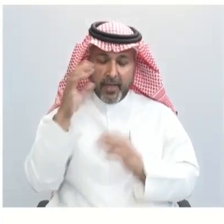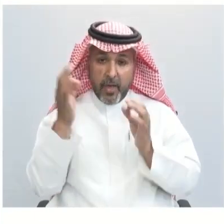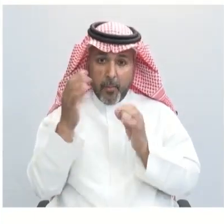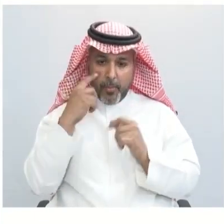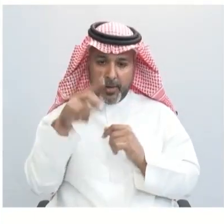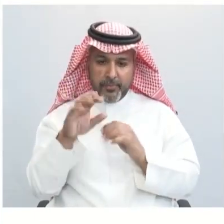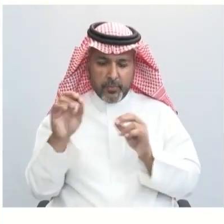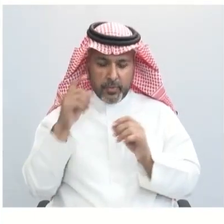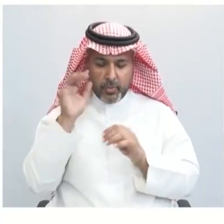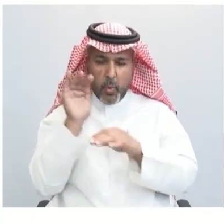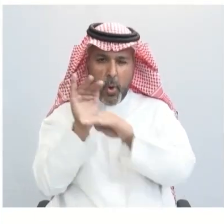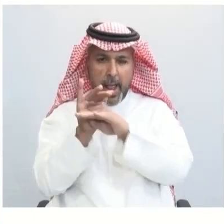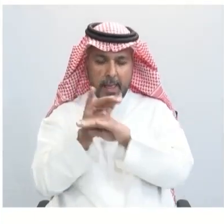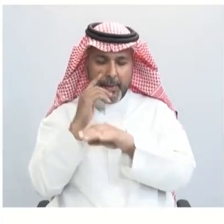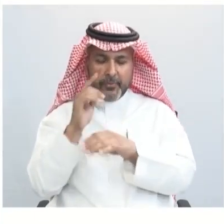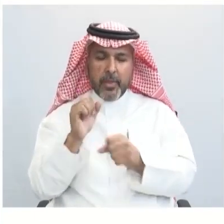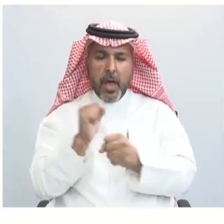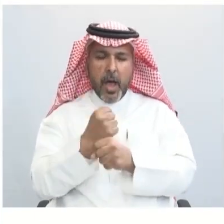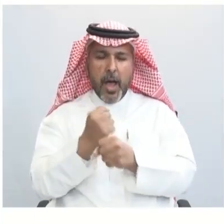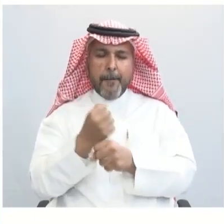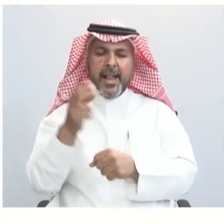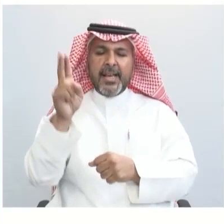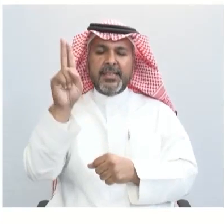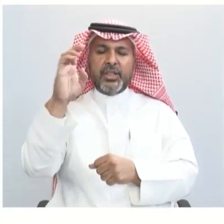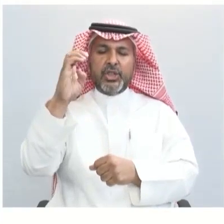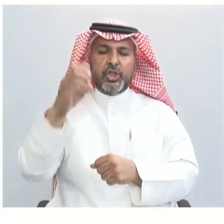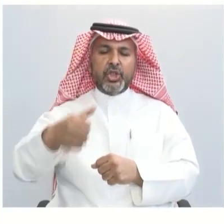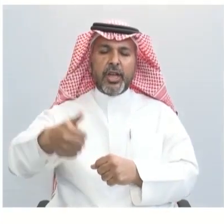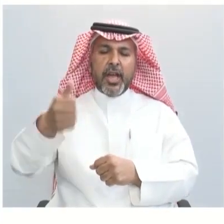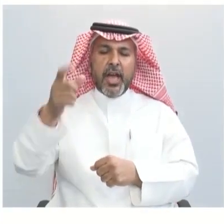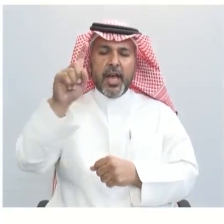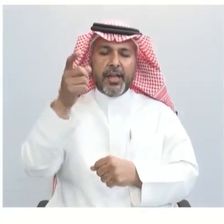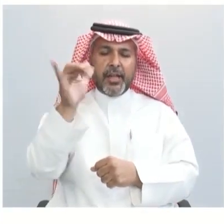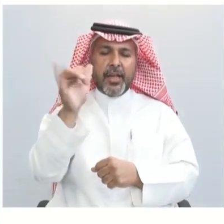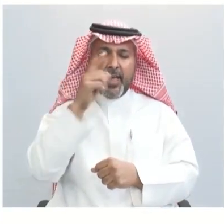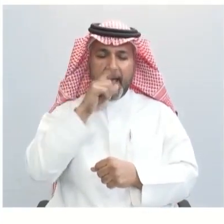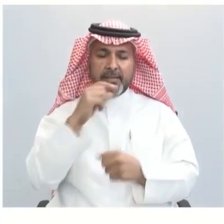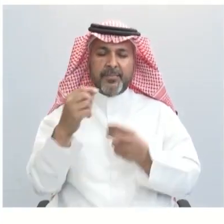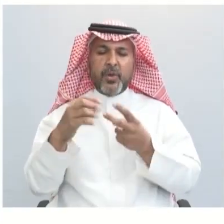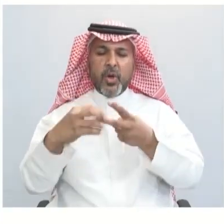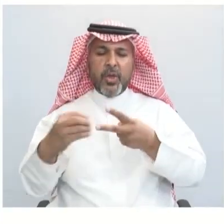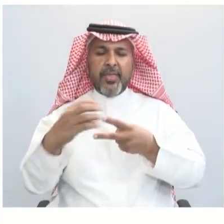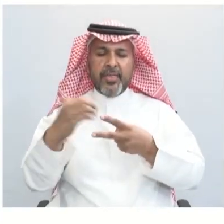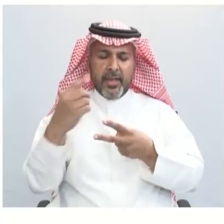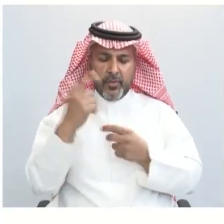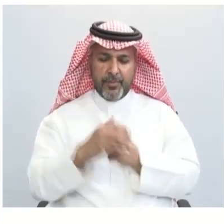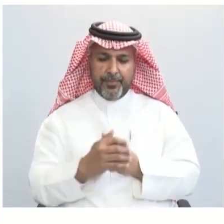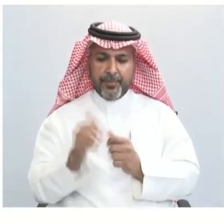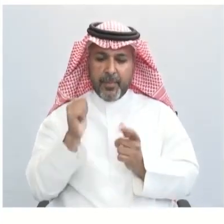خاصة بالمعاملات الأعمال التجارية فهناك خياران، إما إدارة رسائل